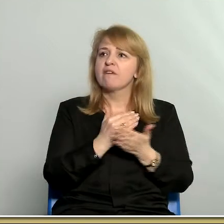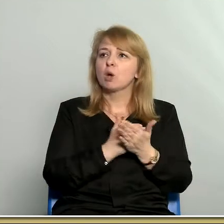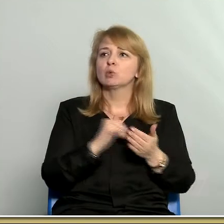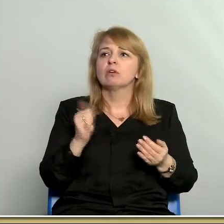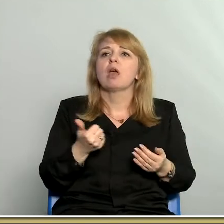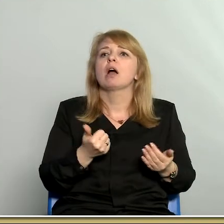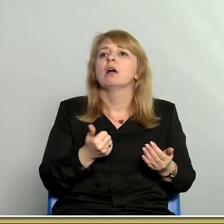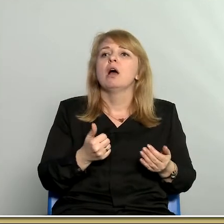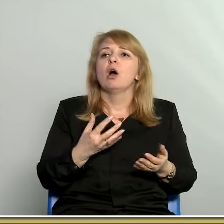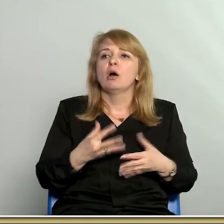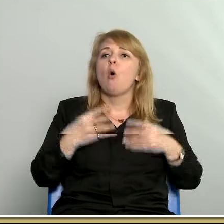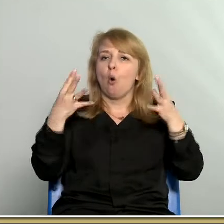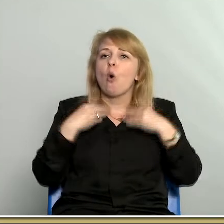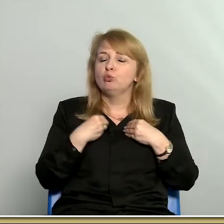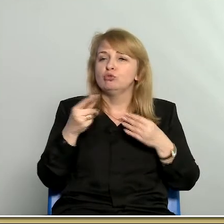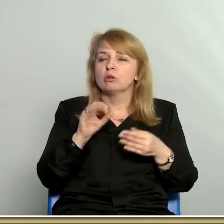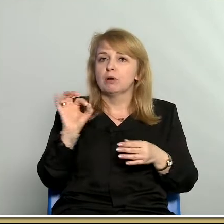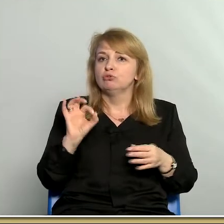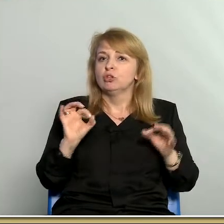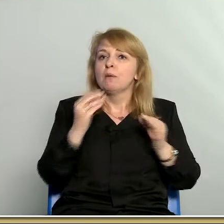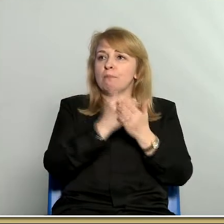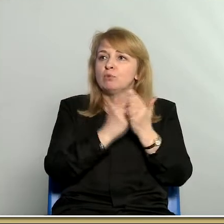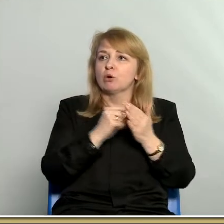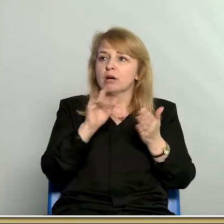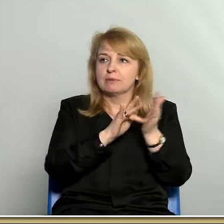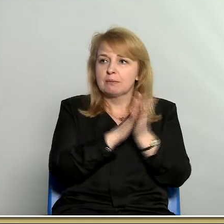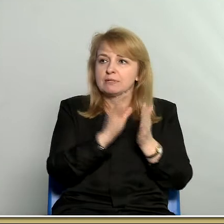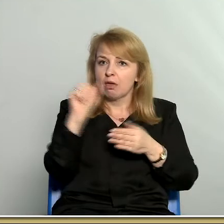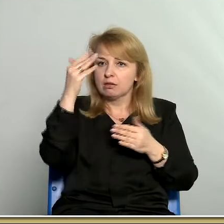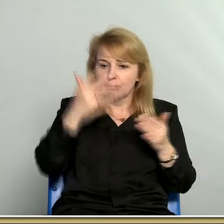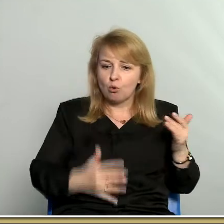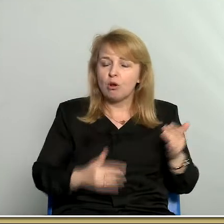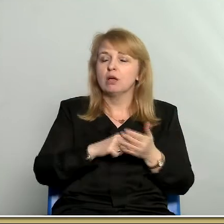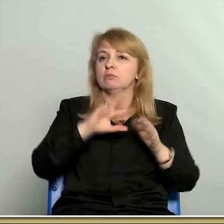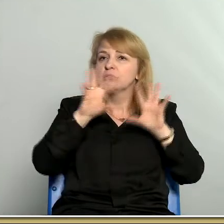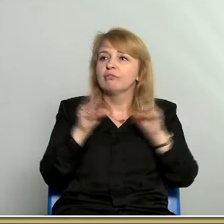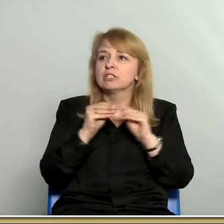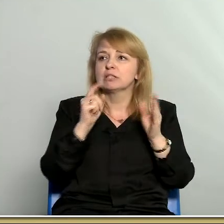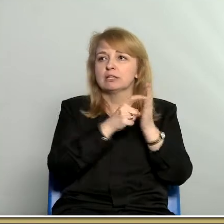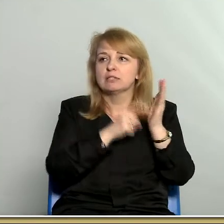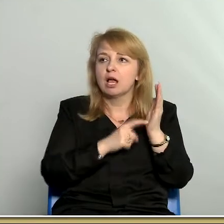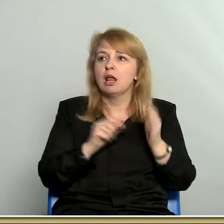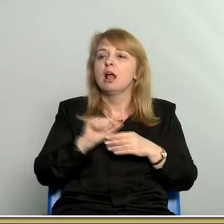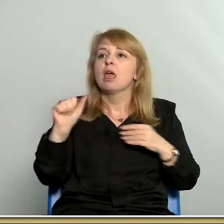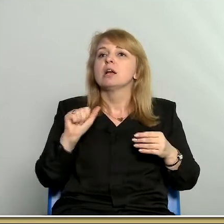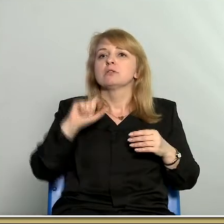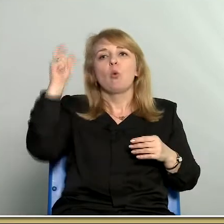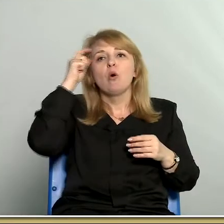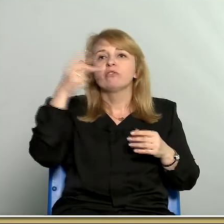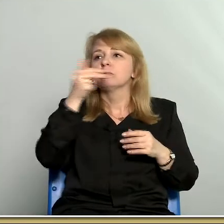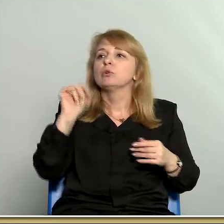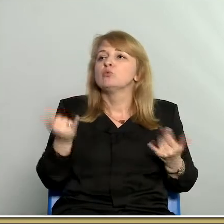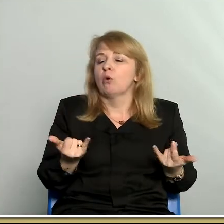będziecie patrzeć na to, co dzisiaj już jest zapisane w programie, to we wszystkich priorytetach przewija się jako główne hasło